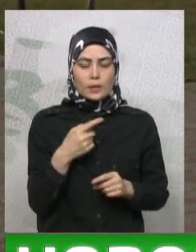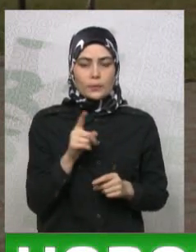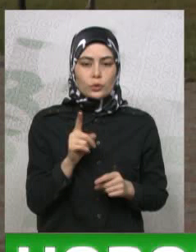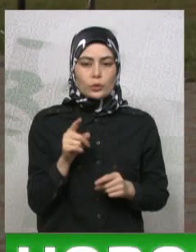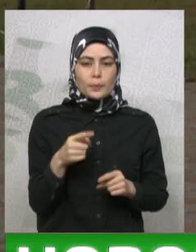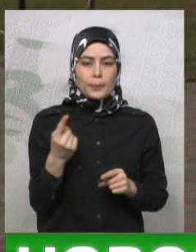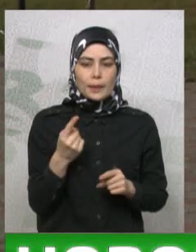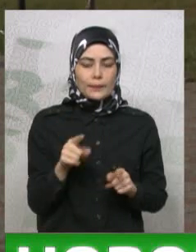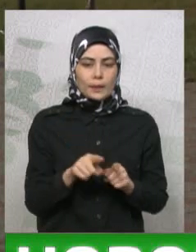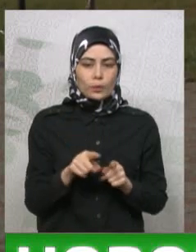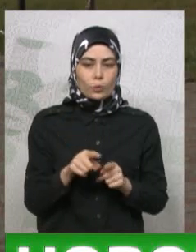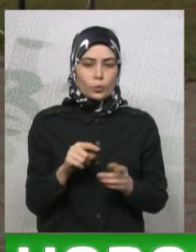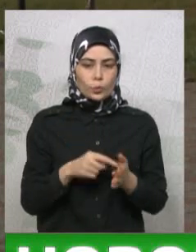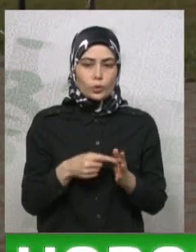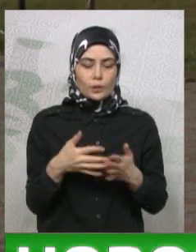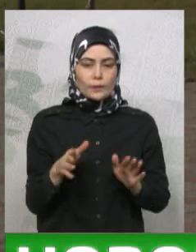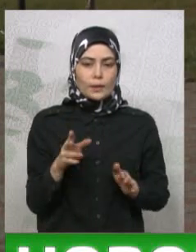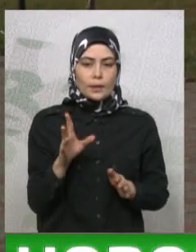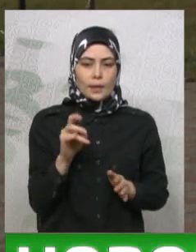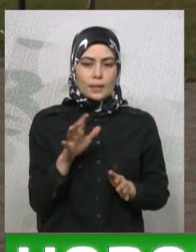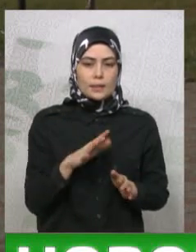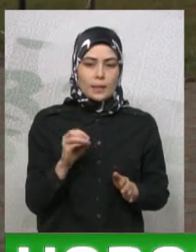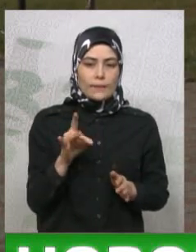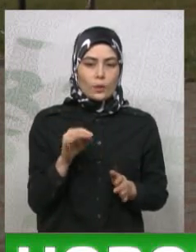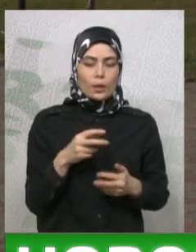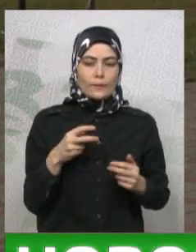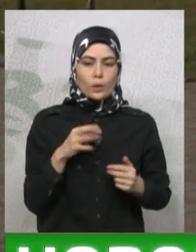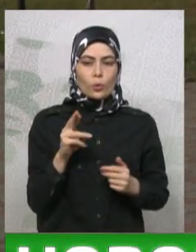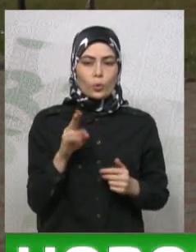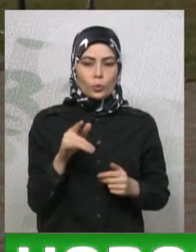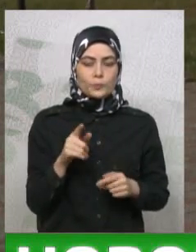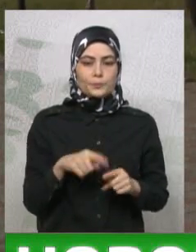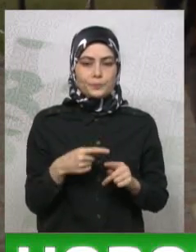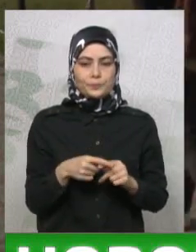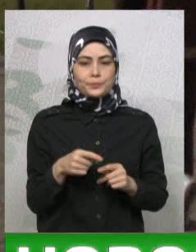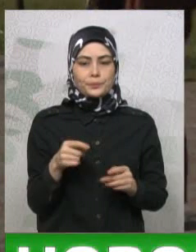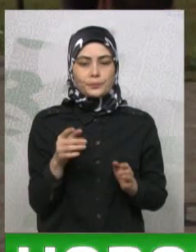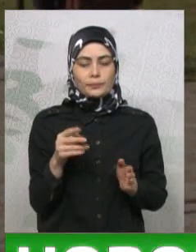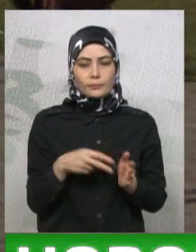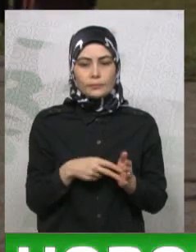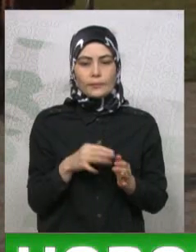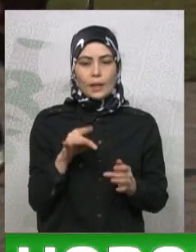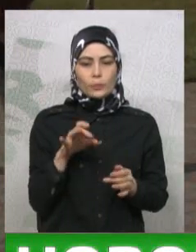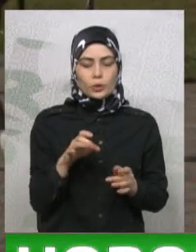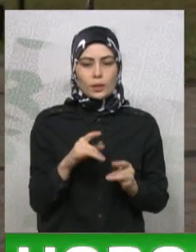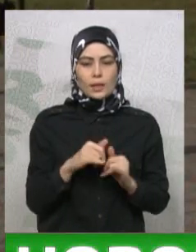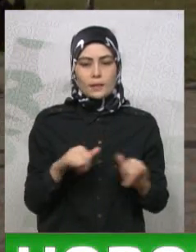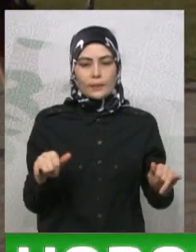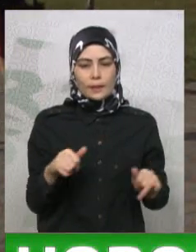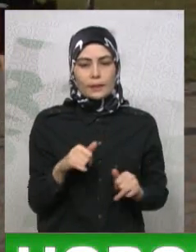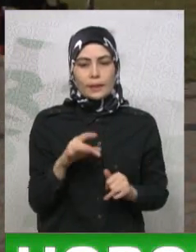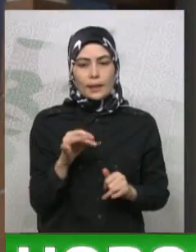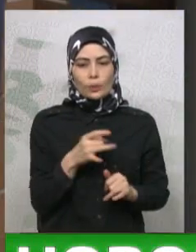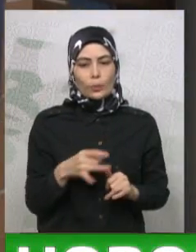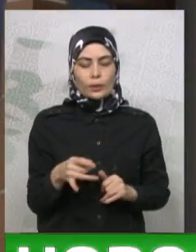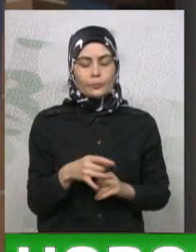первый подобный образовательный проект в Северо-Кавказском федеральном округе. Его появление станет импульсом в развитии и цифровизации